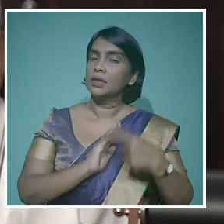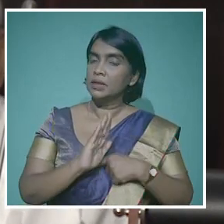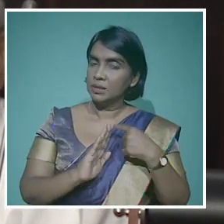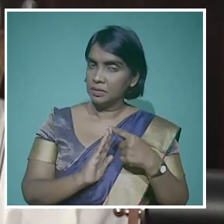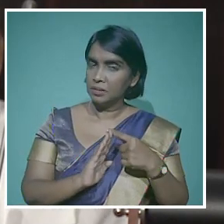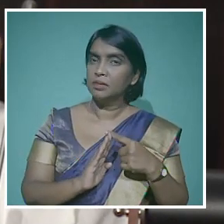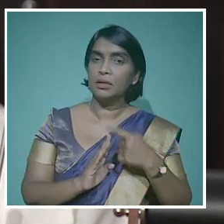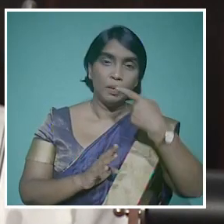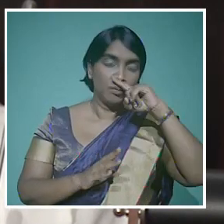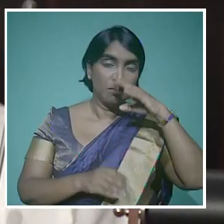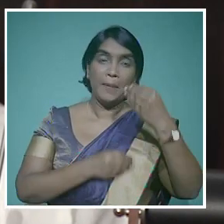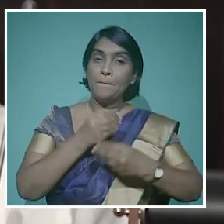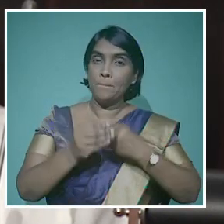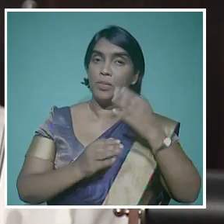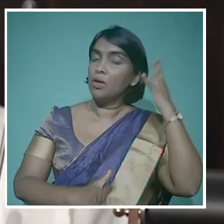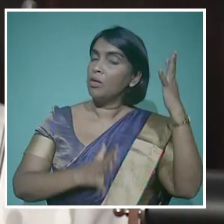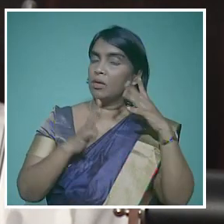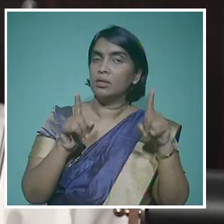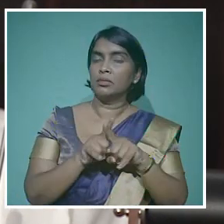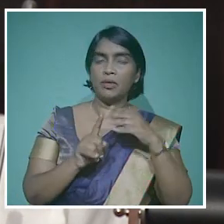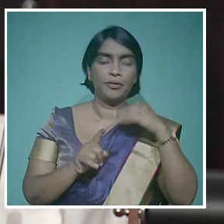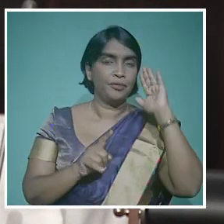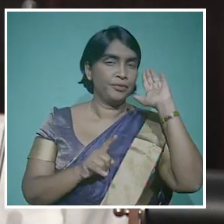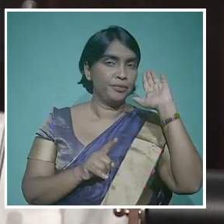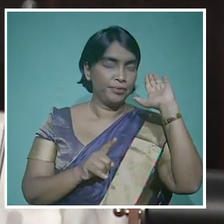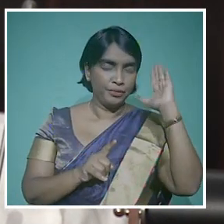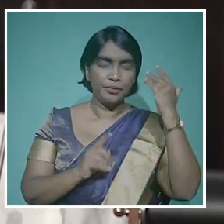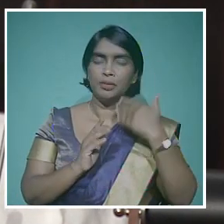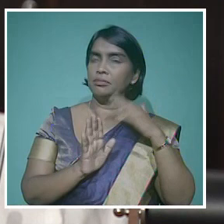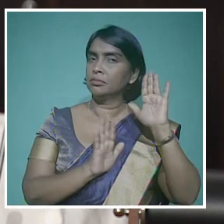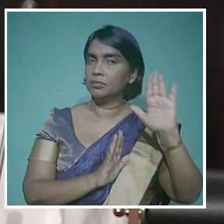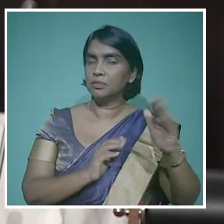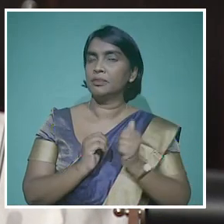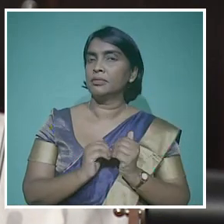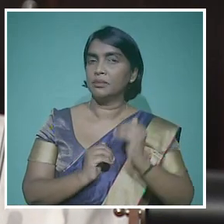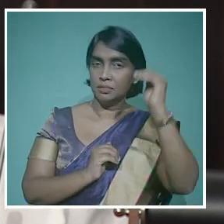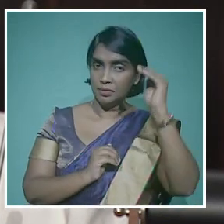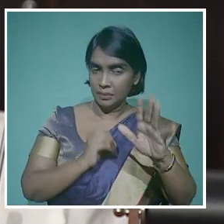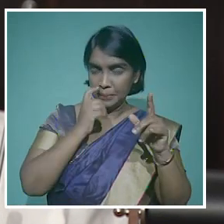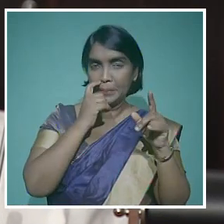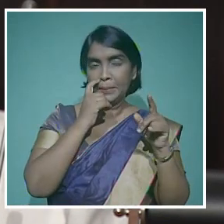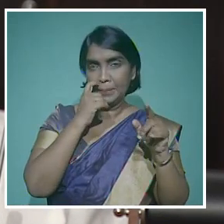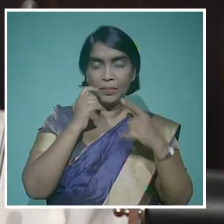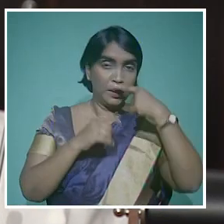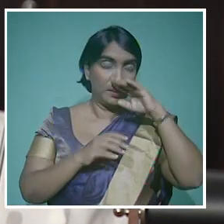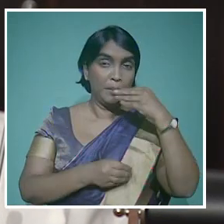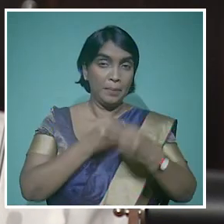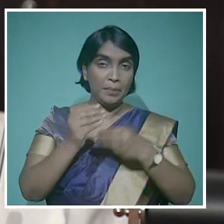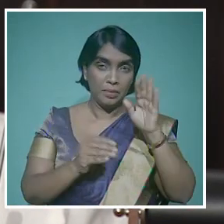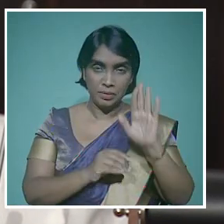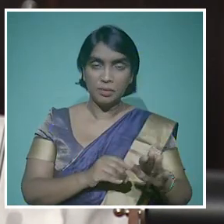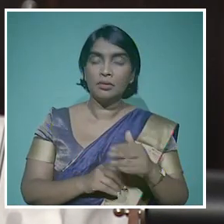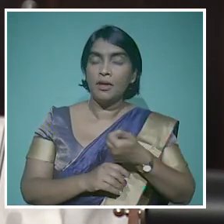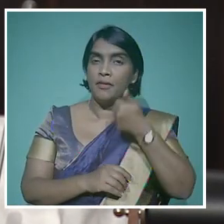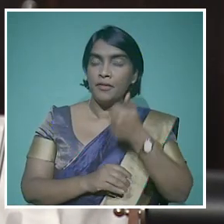ලංකාවේ කුරුඳු නිෂ්පාදනයේ ගෝලීය සුවිශේෂී අනන්‍යතාවයක් ගොඩනගාගෙන ඇති බැවින් කුරුඳු ආශ්‍රිත